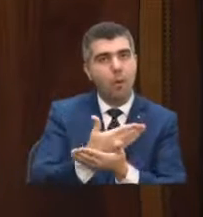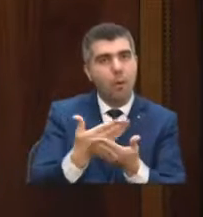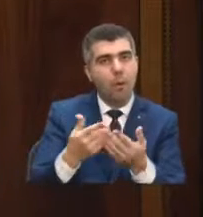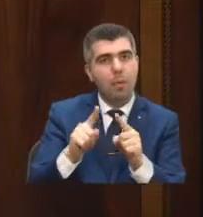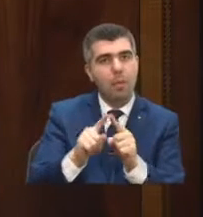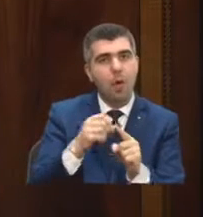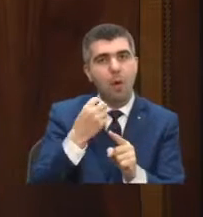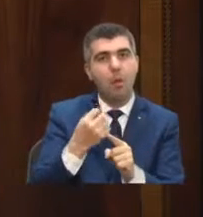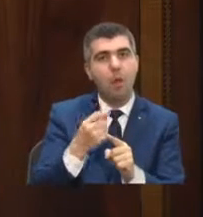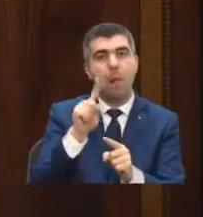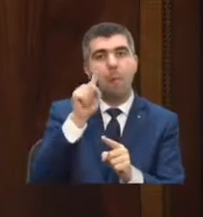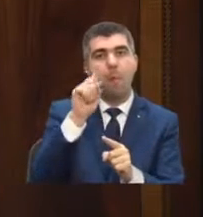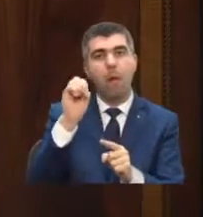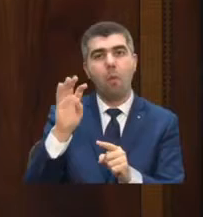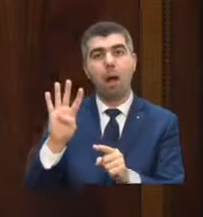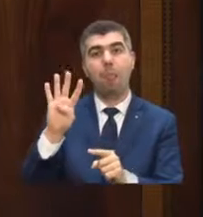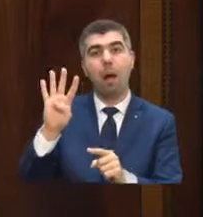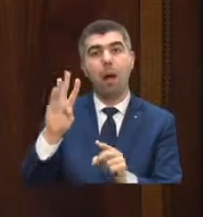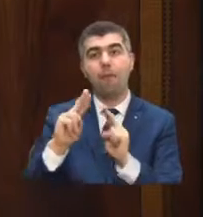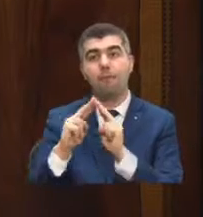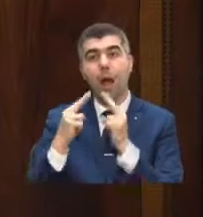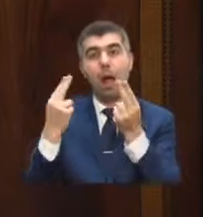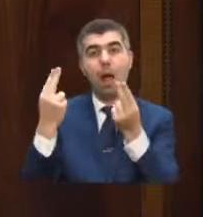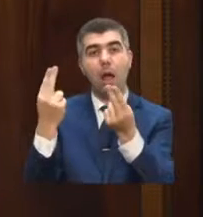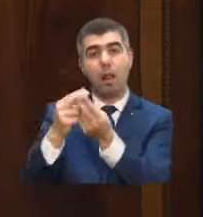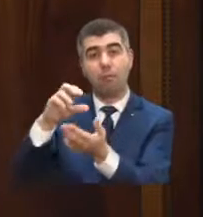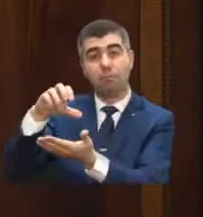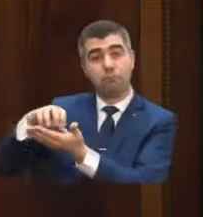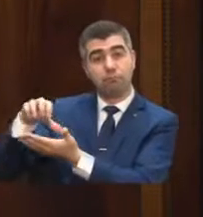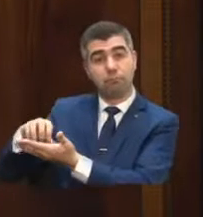104 ديال الدول منها بلادنا حول النوعية ديال الفيروس